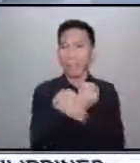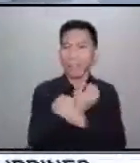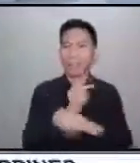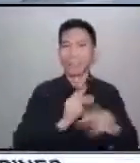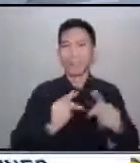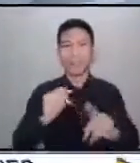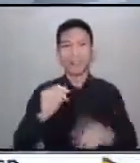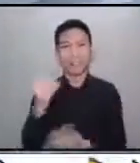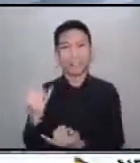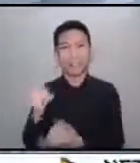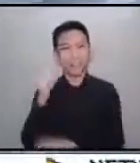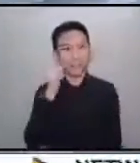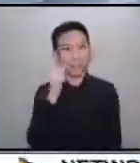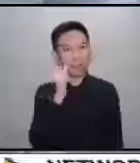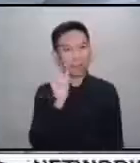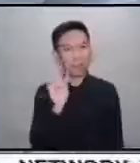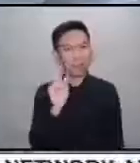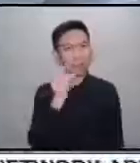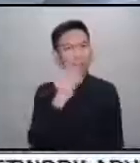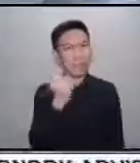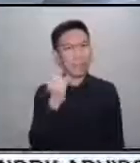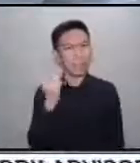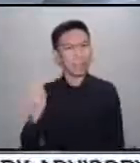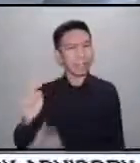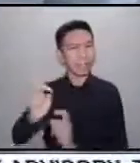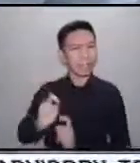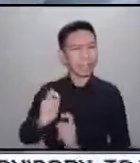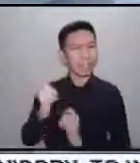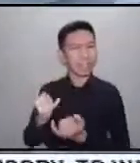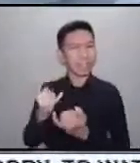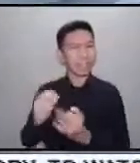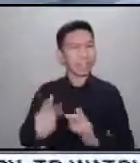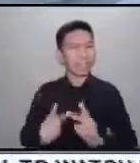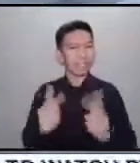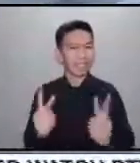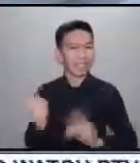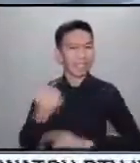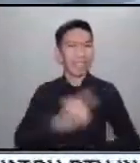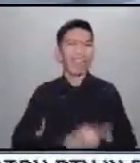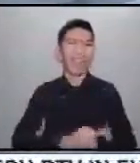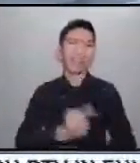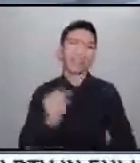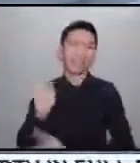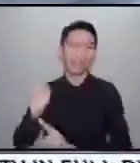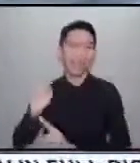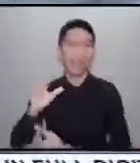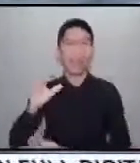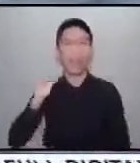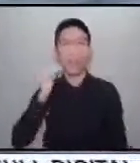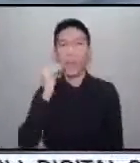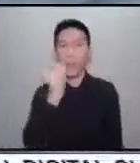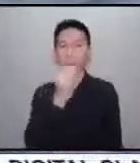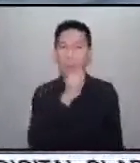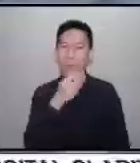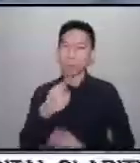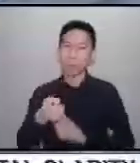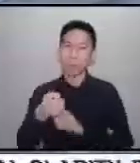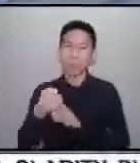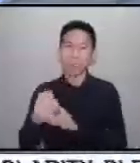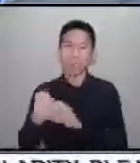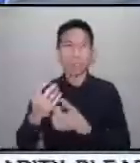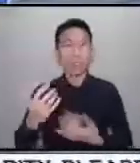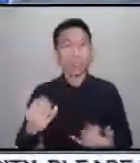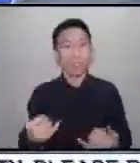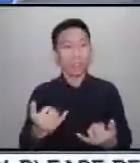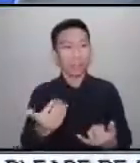ang pinakamagandang regalo para ngayong Valentine's Day? Yan ay mga bulaklak. Silipin natin ang presyo dito sa Dangwa. Good news! Dahil ang